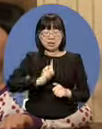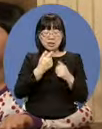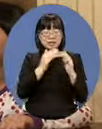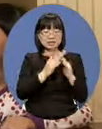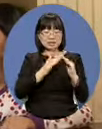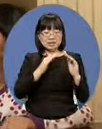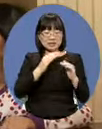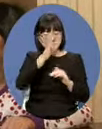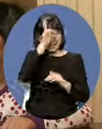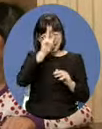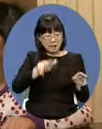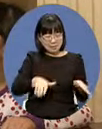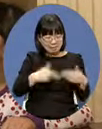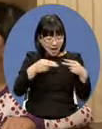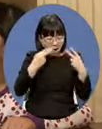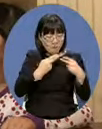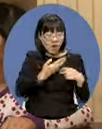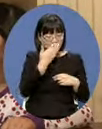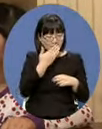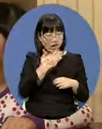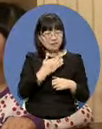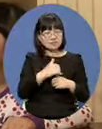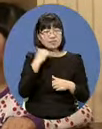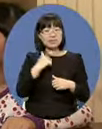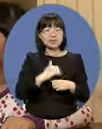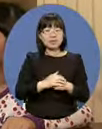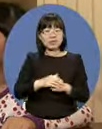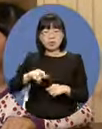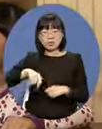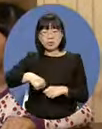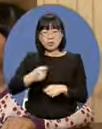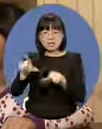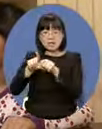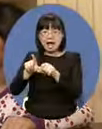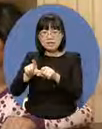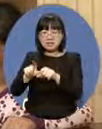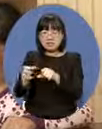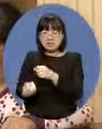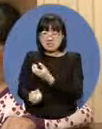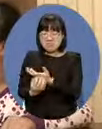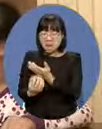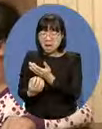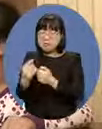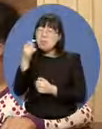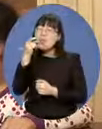집에서 라면 먹을 거야. 혼자 가스불도 못 켜면서.